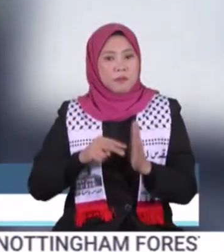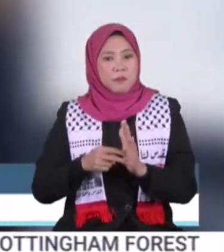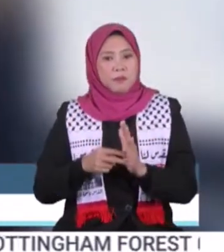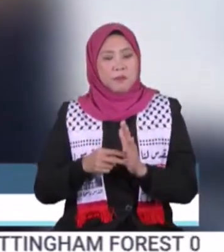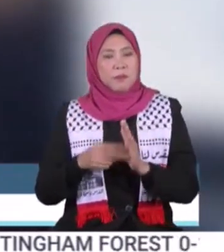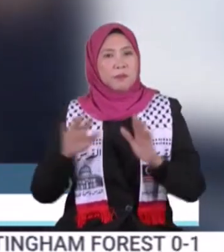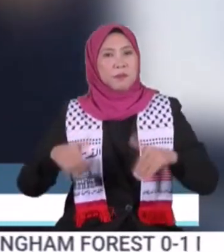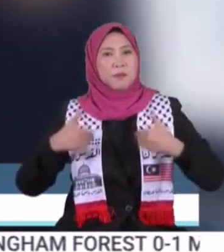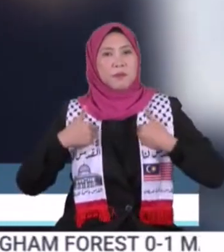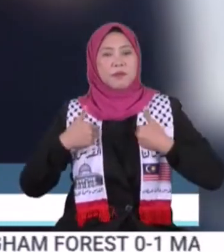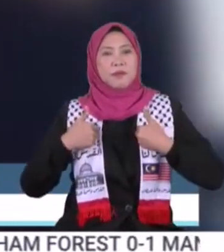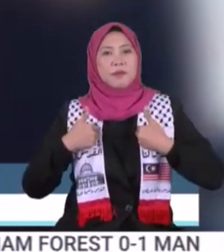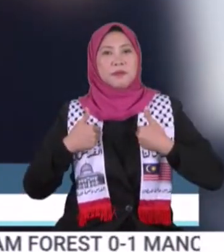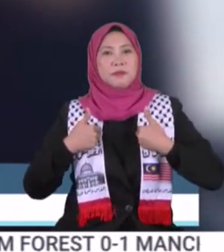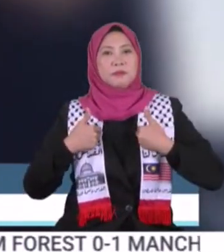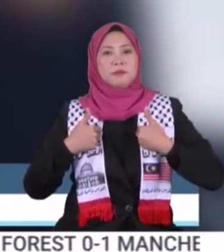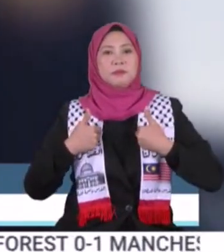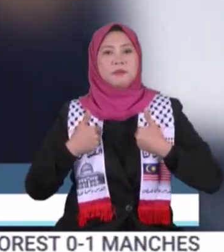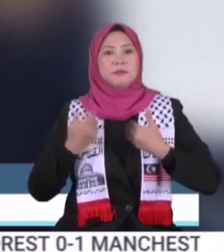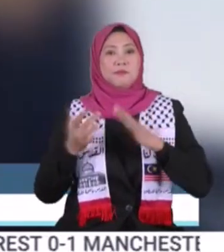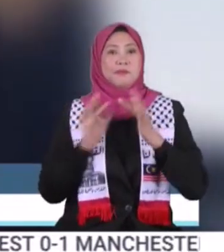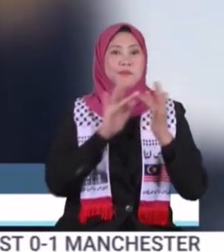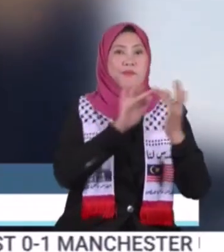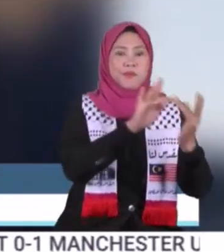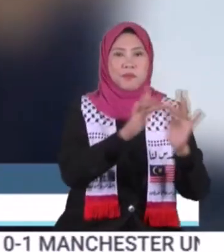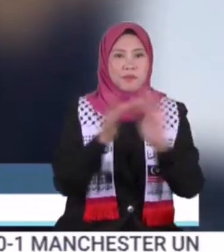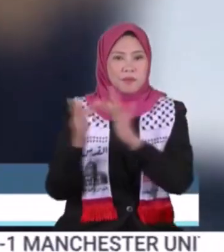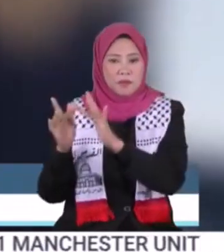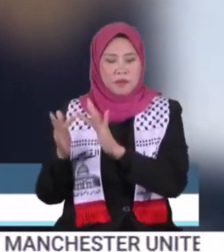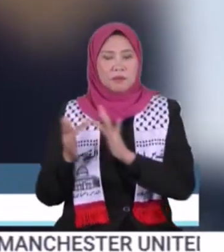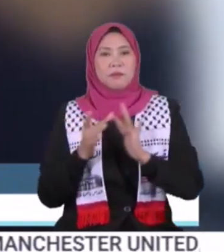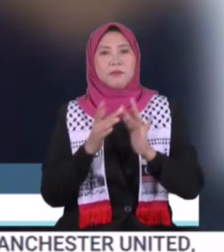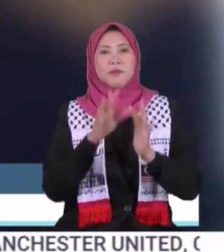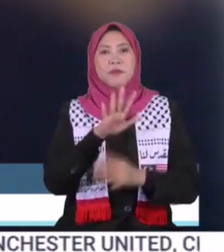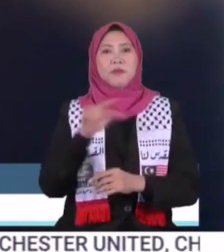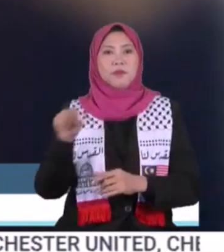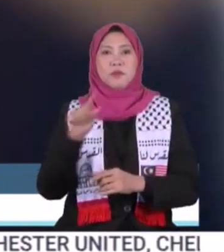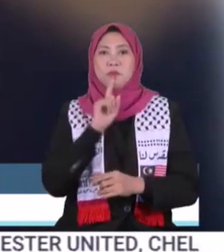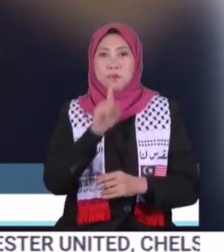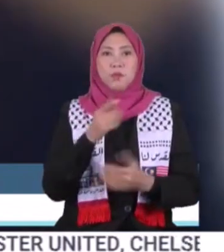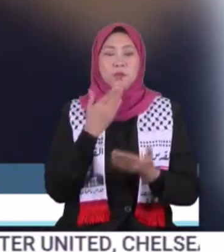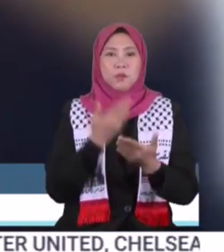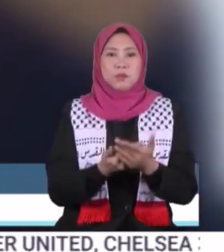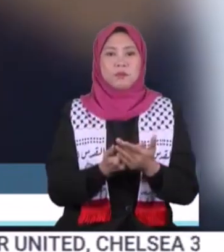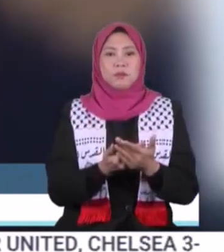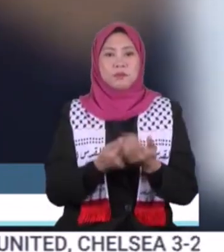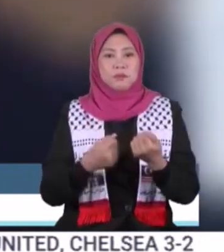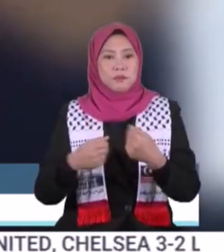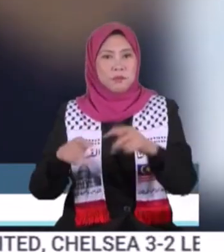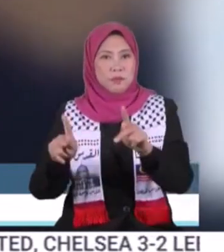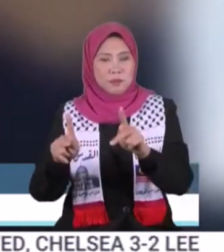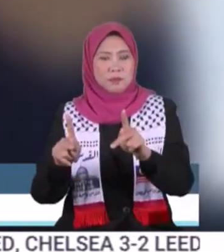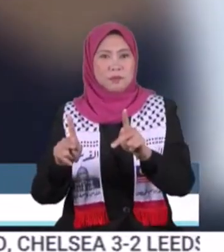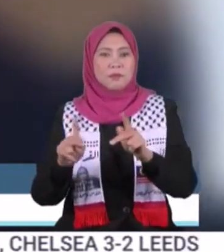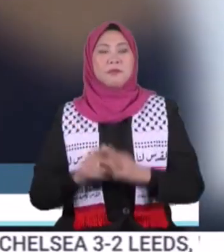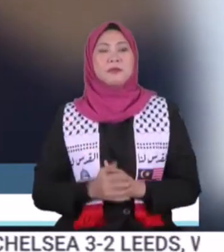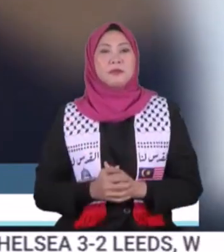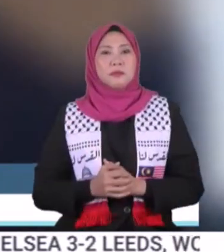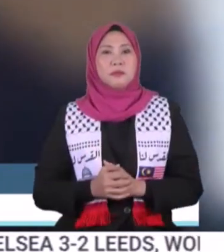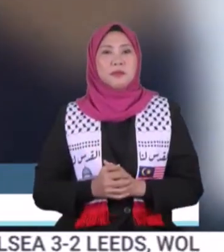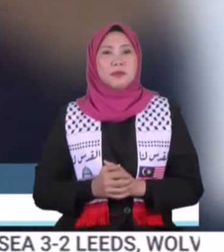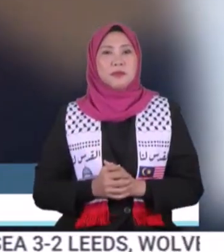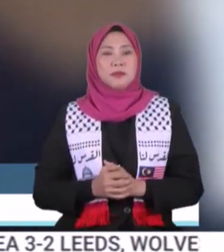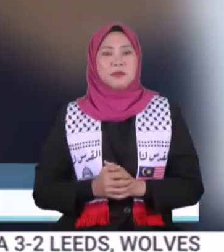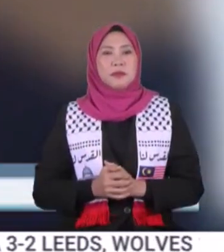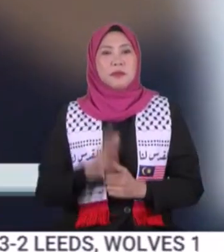rolled out private 5g networks so much in Malaysia So I think there's a lot of potential and I think in